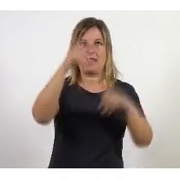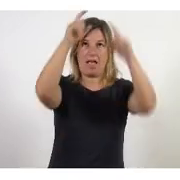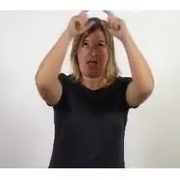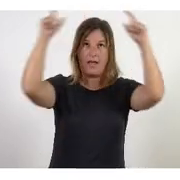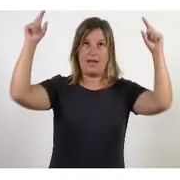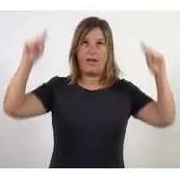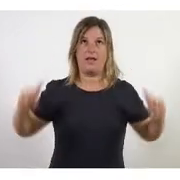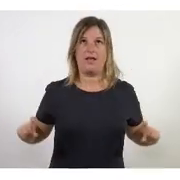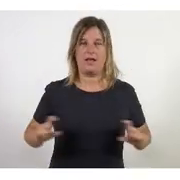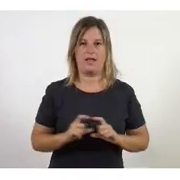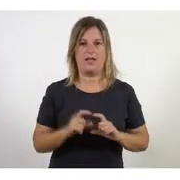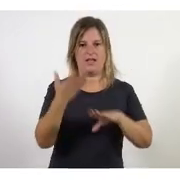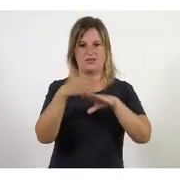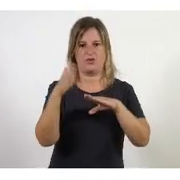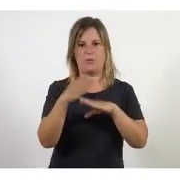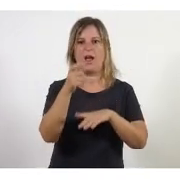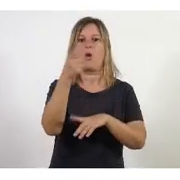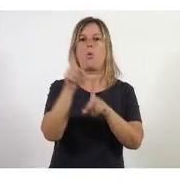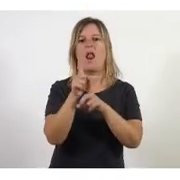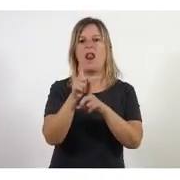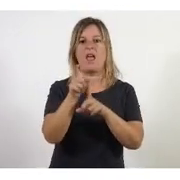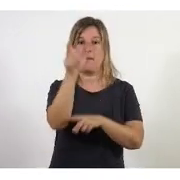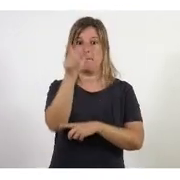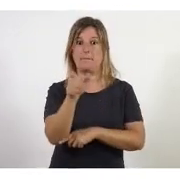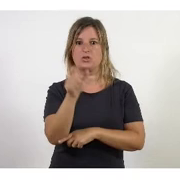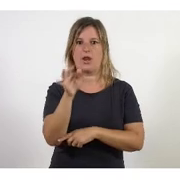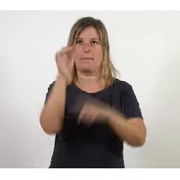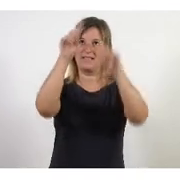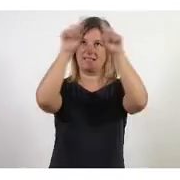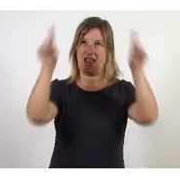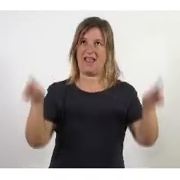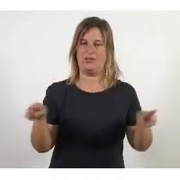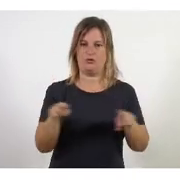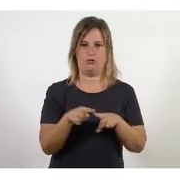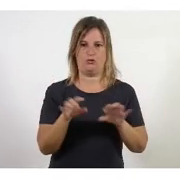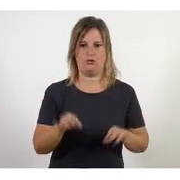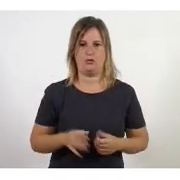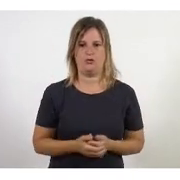respiri, que també no només es vegi la persona, sinó també l'entorn d'allò que estic gravant.